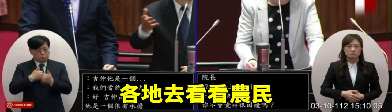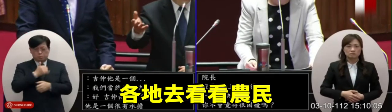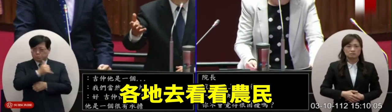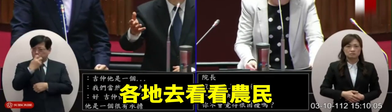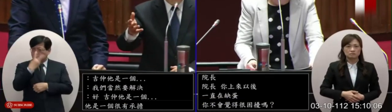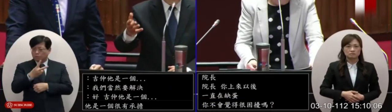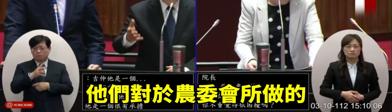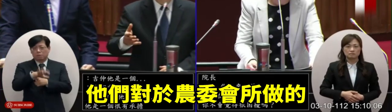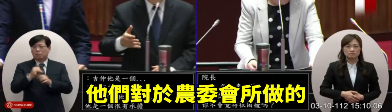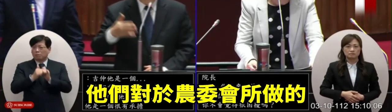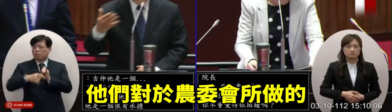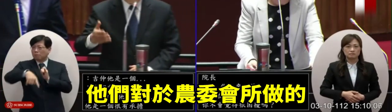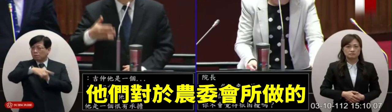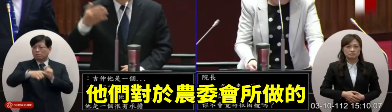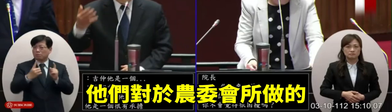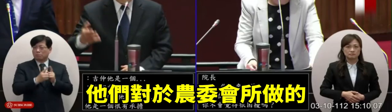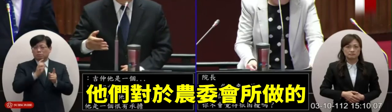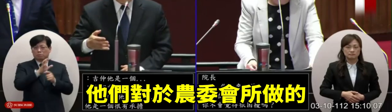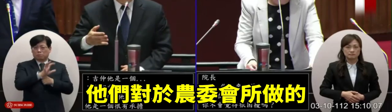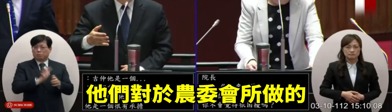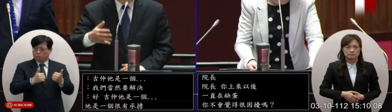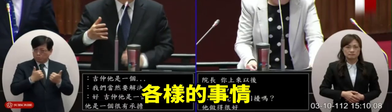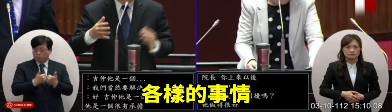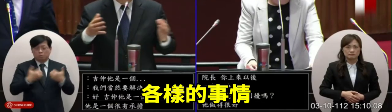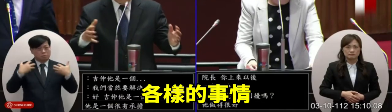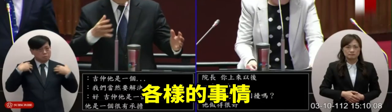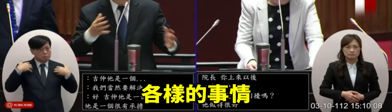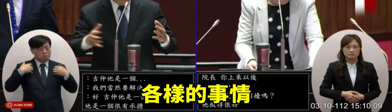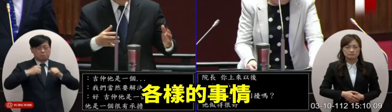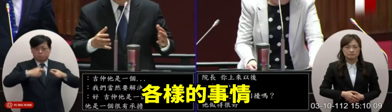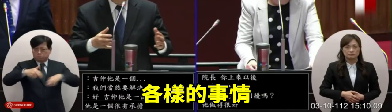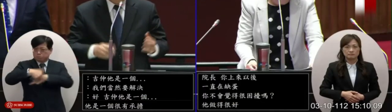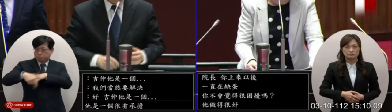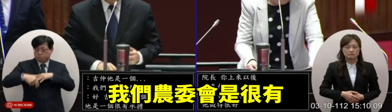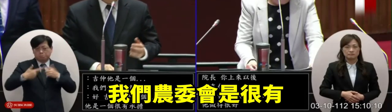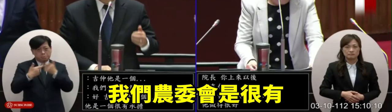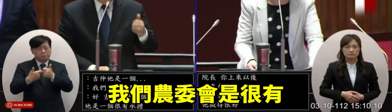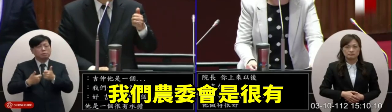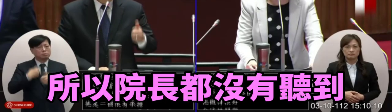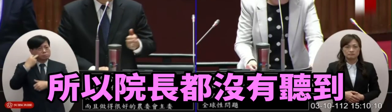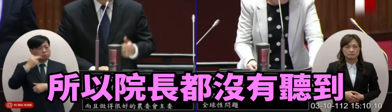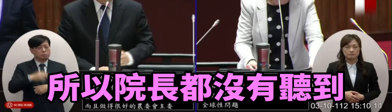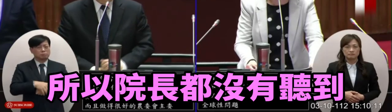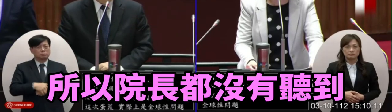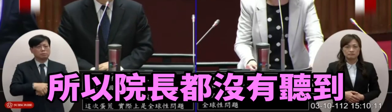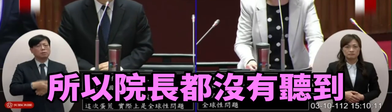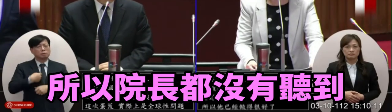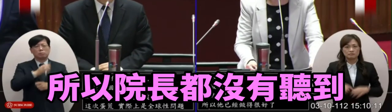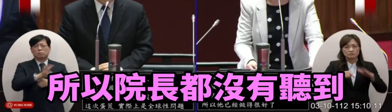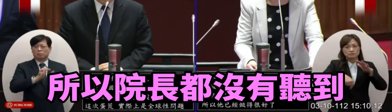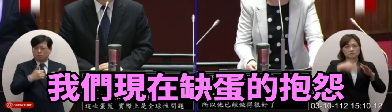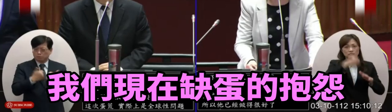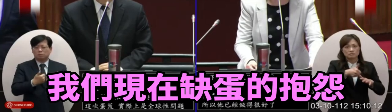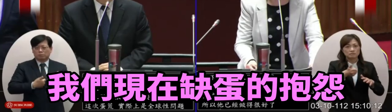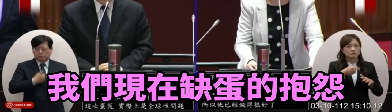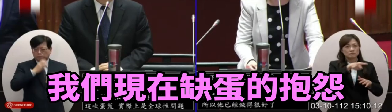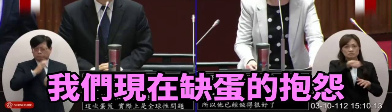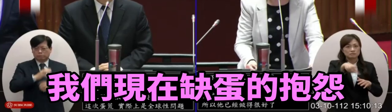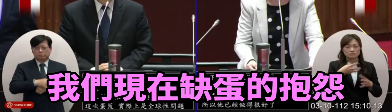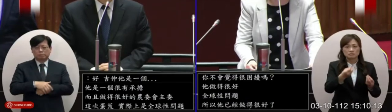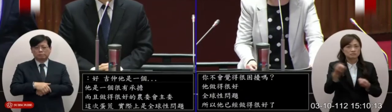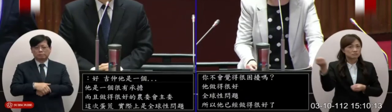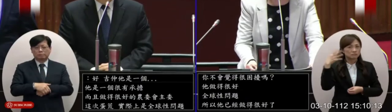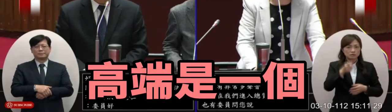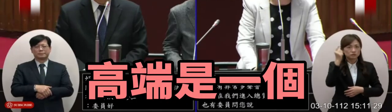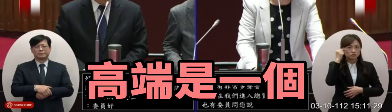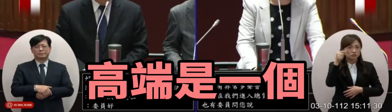去看看农民，他们对于农委会所做的各样的事情都会觉得， 所以我们农委会都没有听到我们现缺蛋的